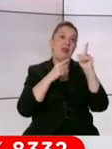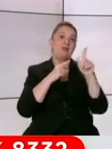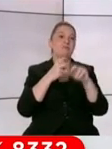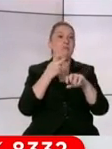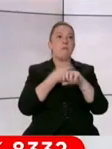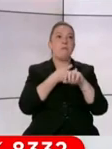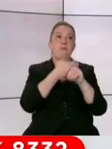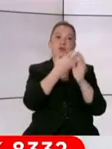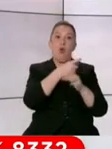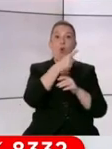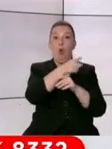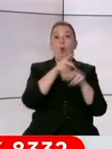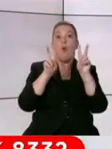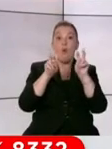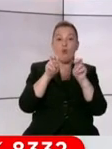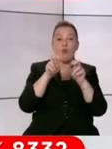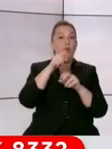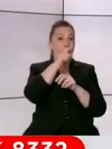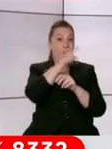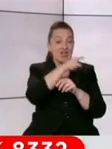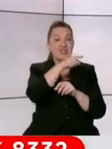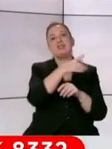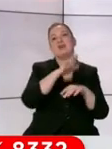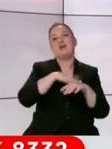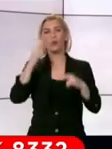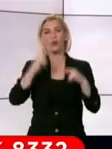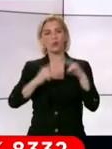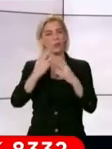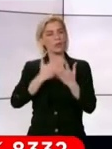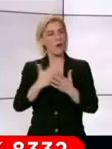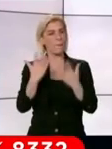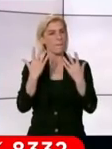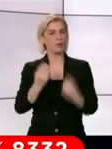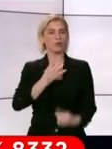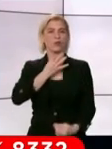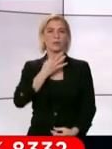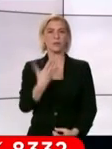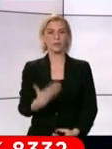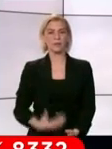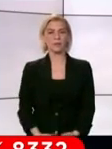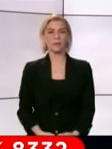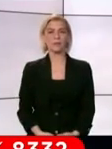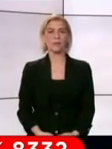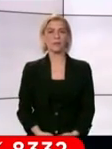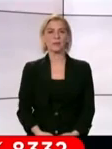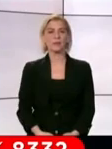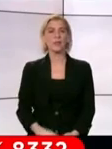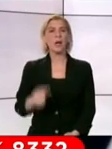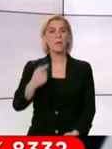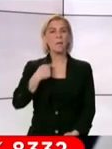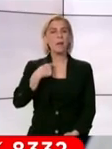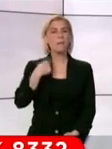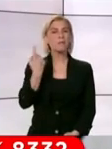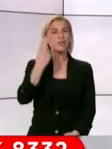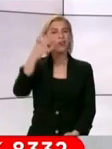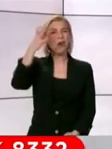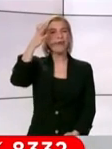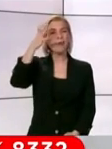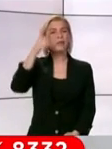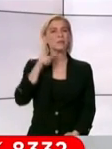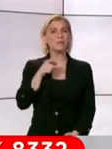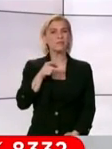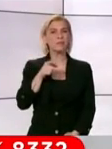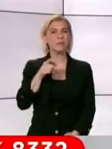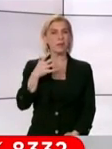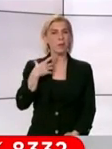o konularda o boyuta siz çıkabiliyorsunuz maşallah. Eyvallah. Ben şimdi kafama bir şey takıldı. Bazen böyle bir şeyler takılır,